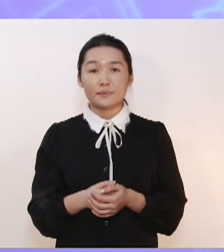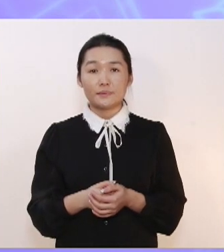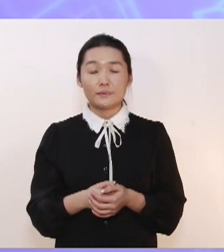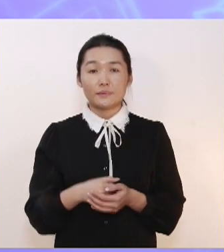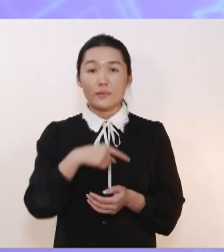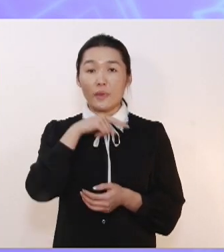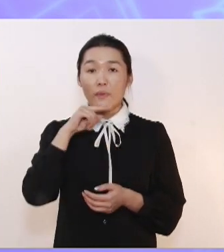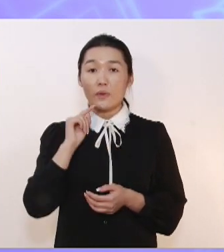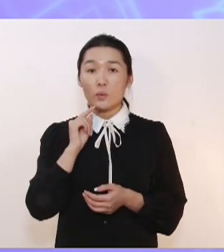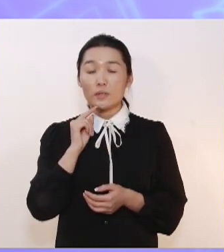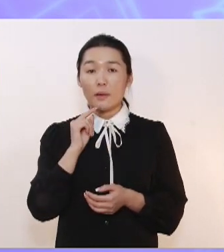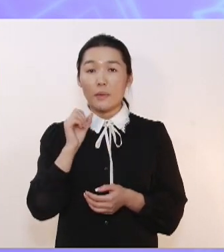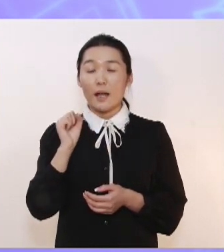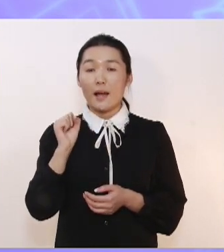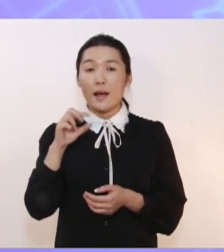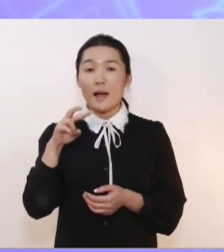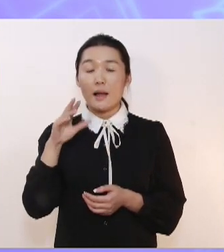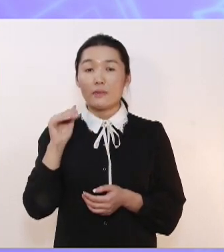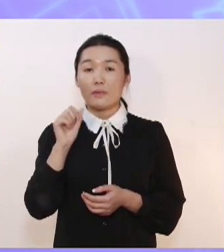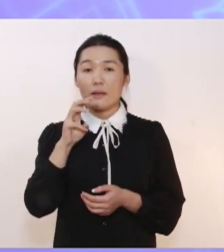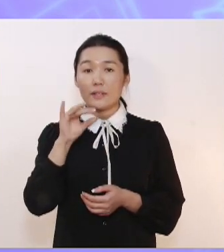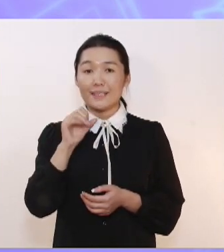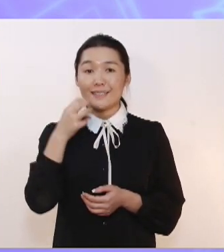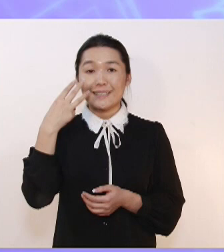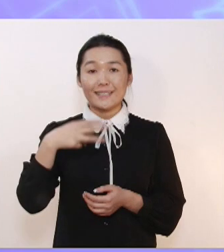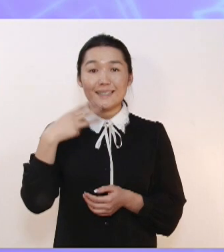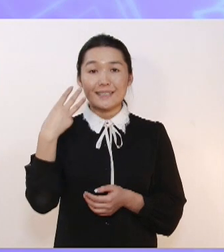В русском алфавите 33 буквы.